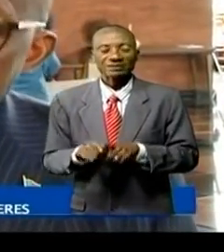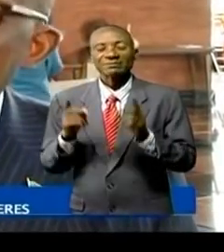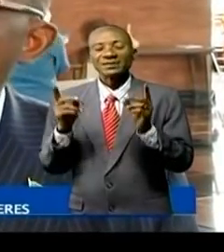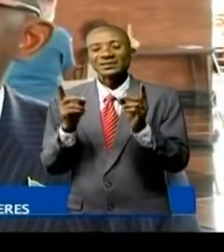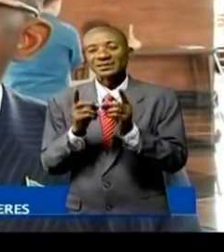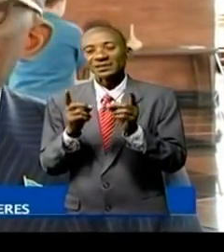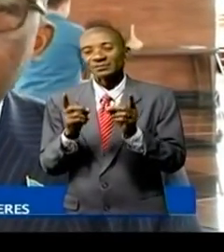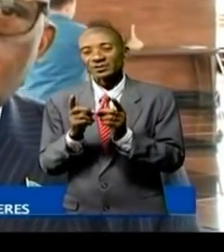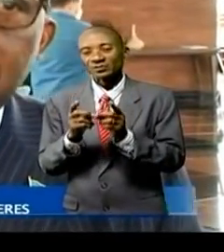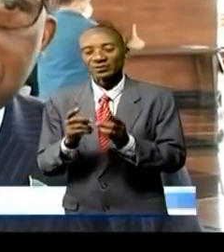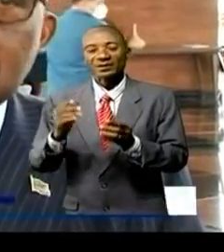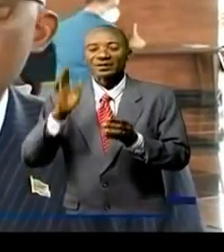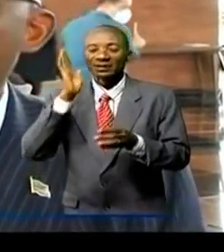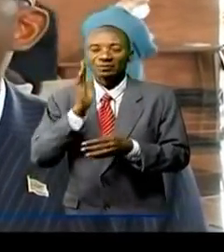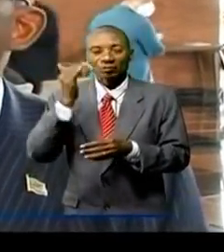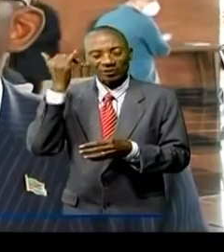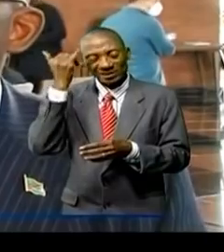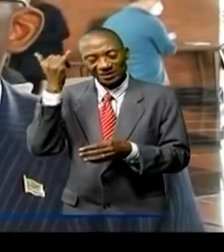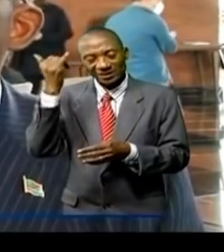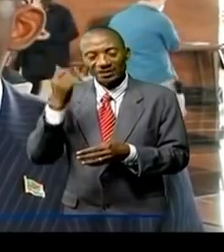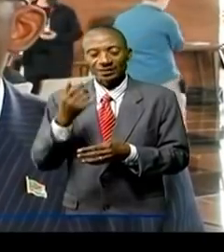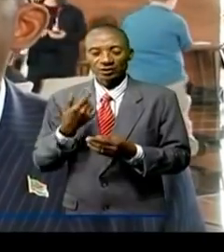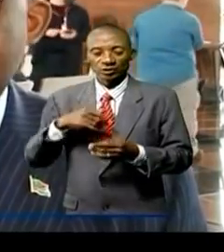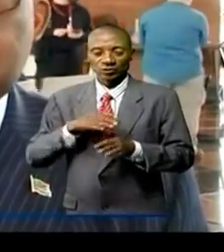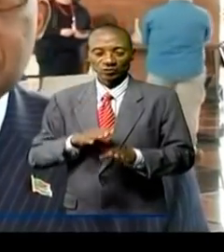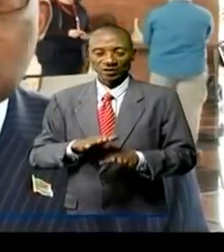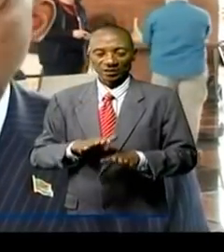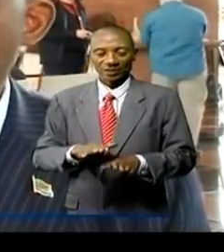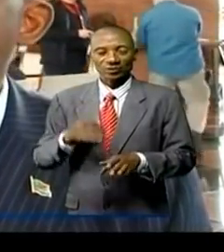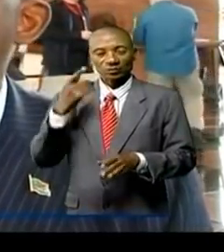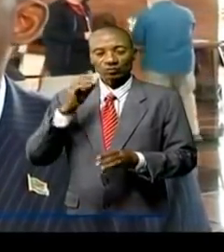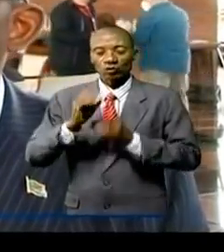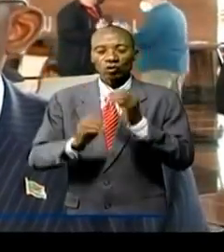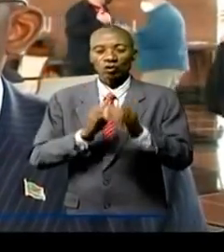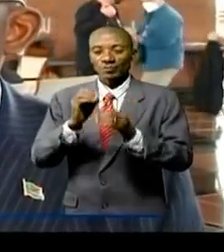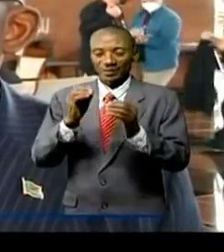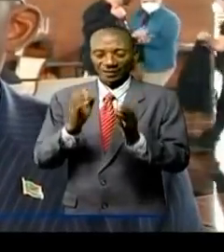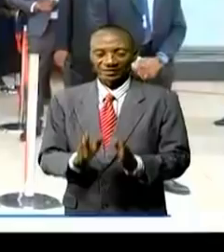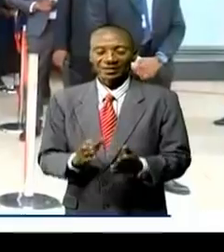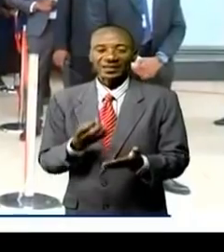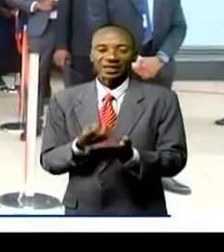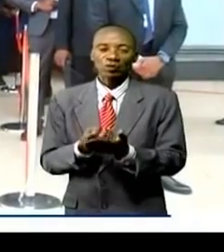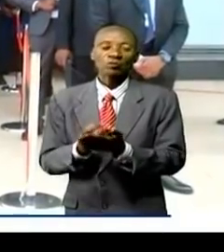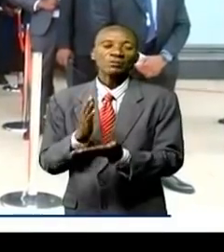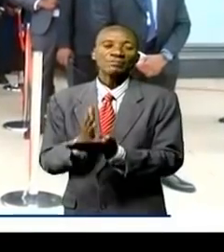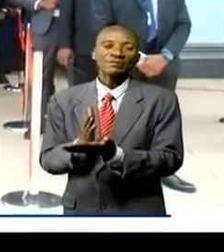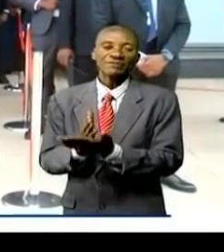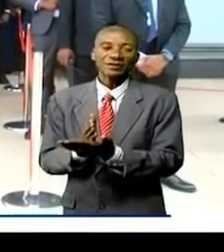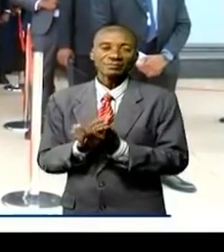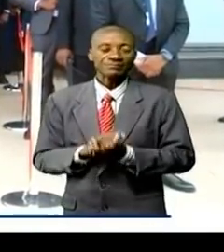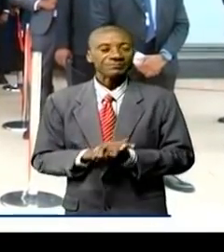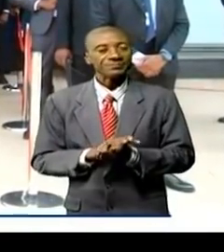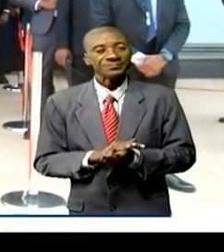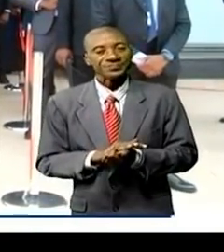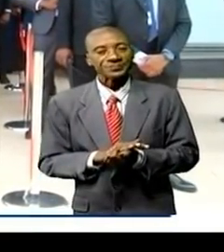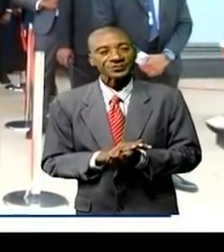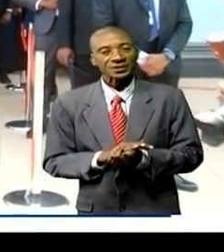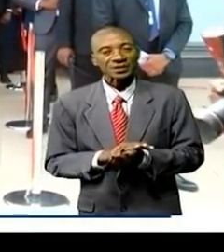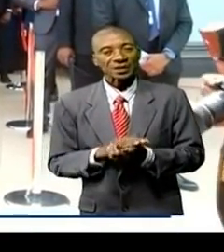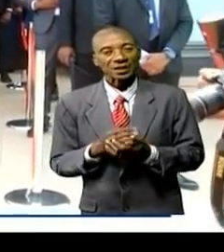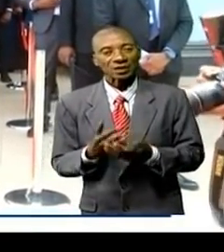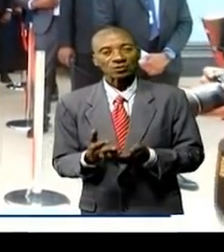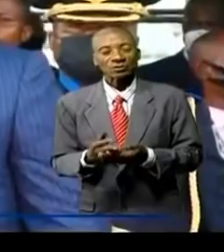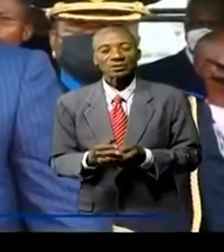les initiatives que nous attendons de la part des opérateurs économiques privés. Le chef de la diplomatie congolaise a